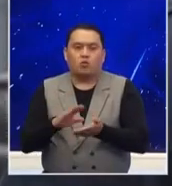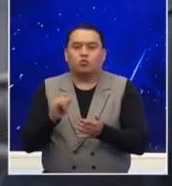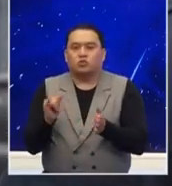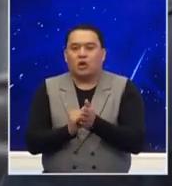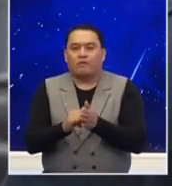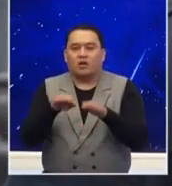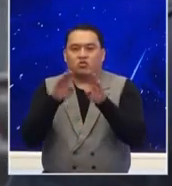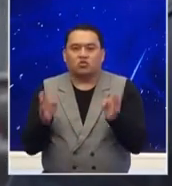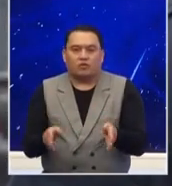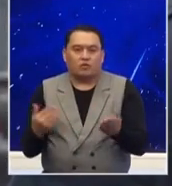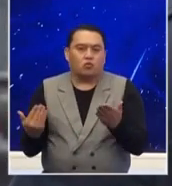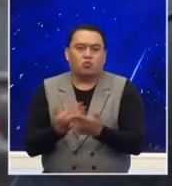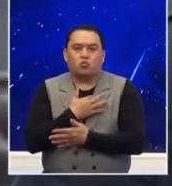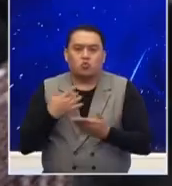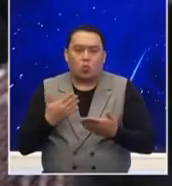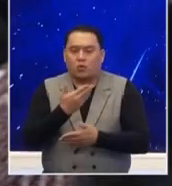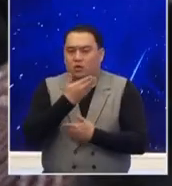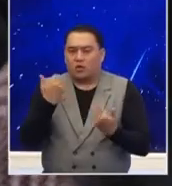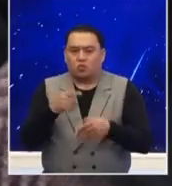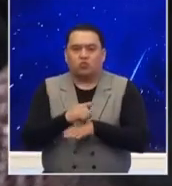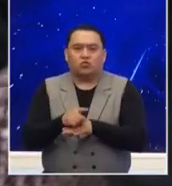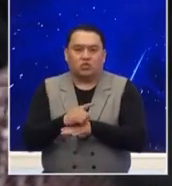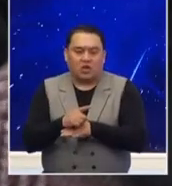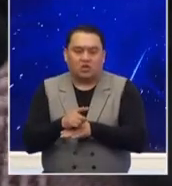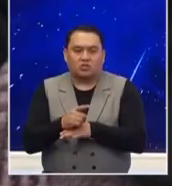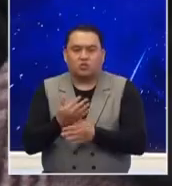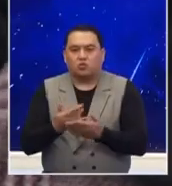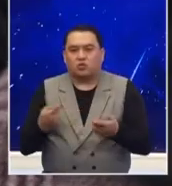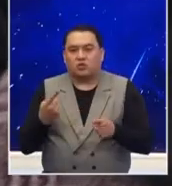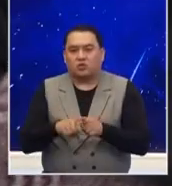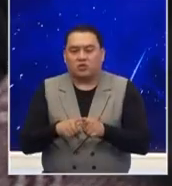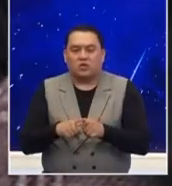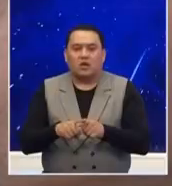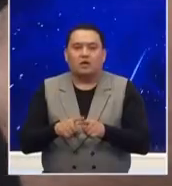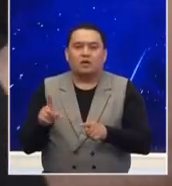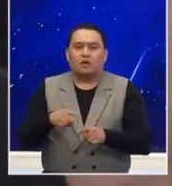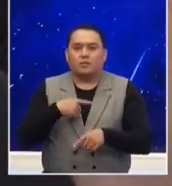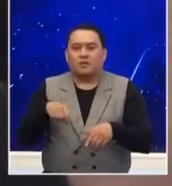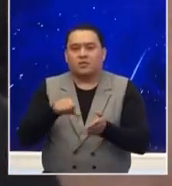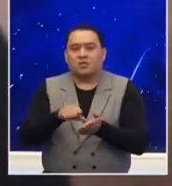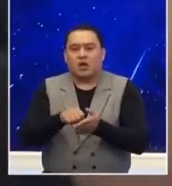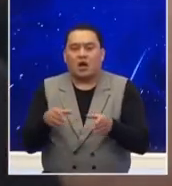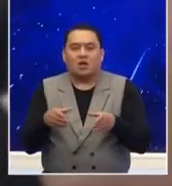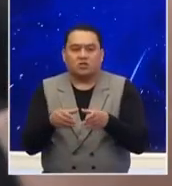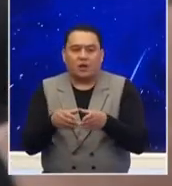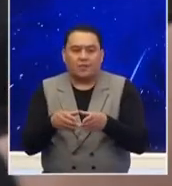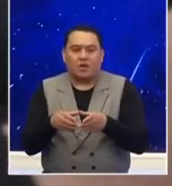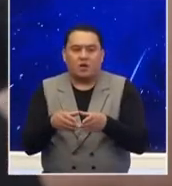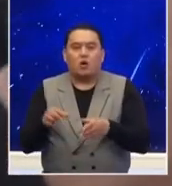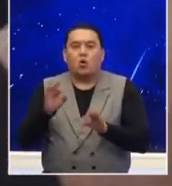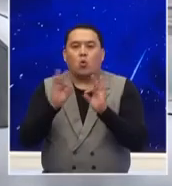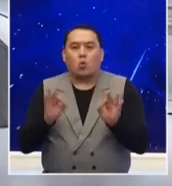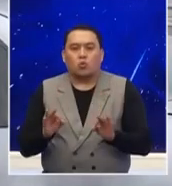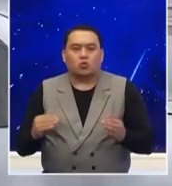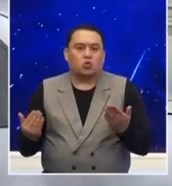установленных шкафов. Но во многих ящиках отсутствовали счетчики, редукторы или другие технические детали, говорят представители Кастрансгаза. Также осенью